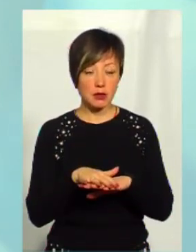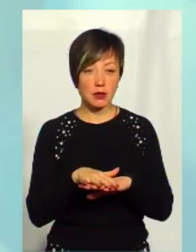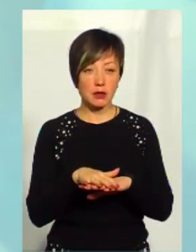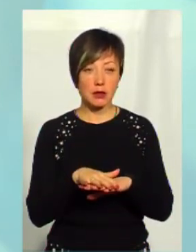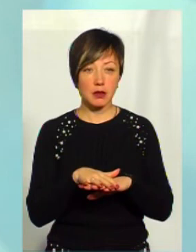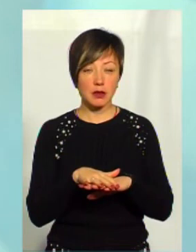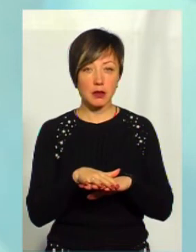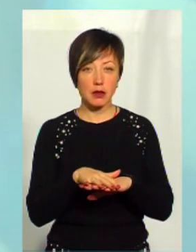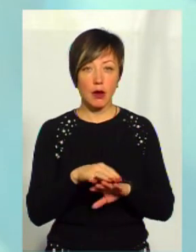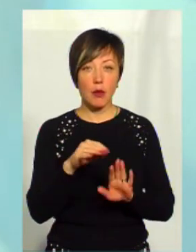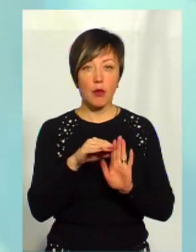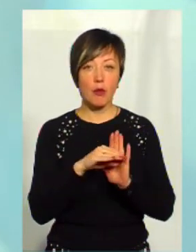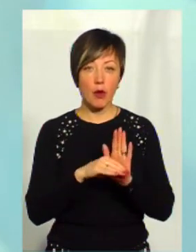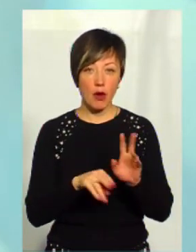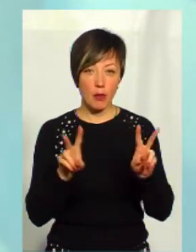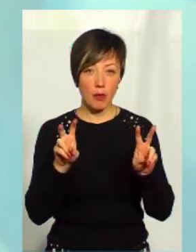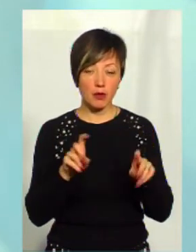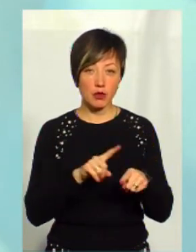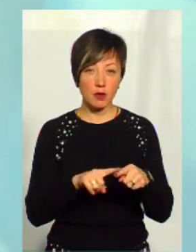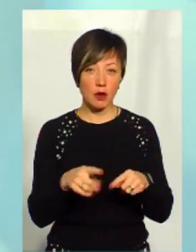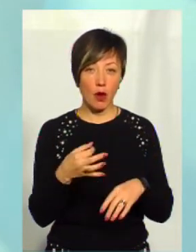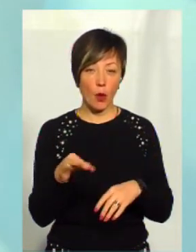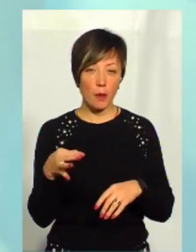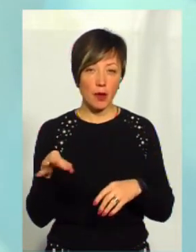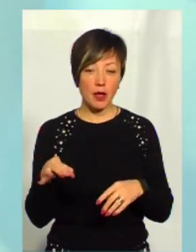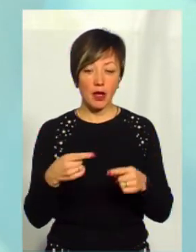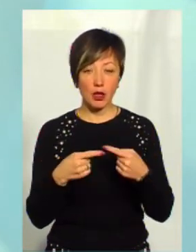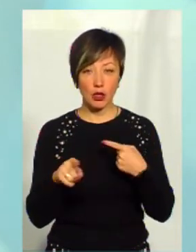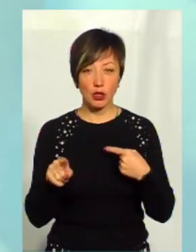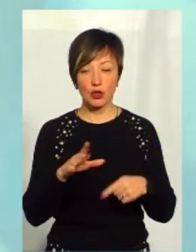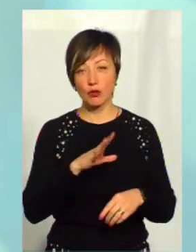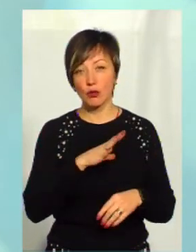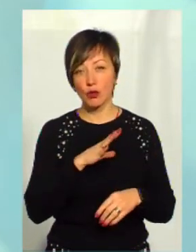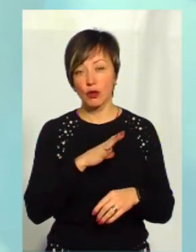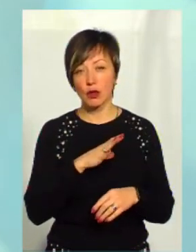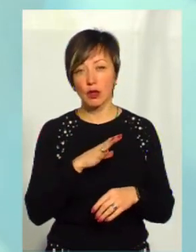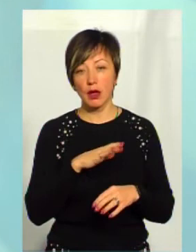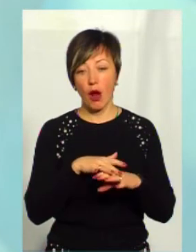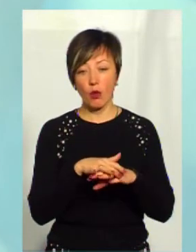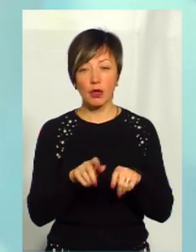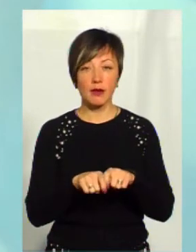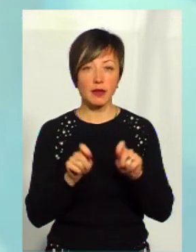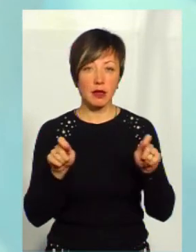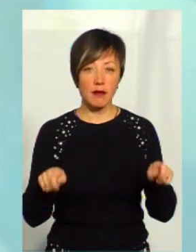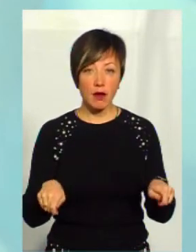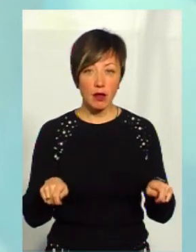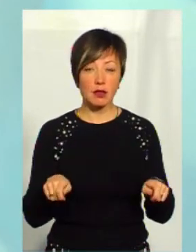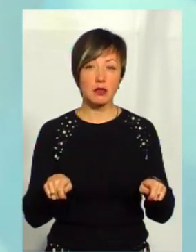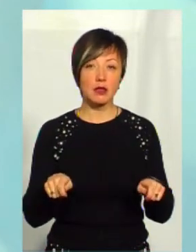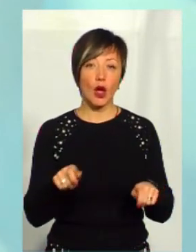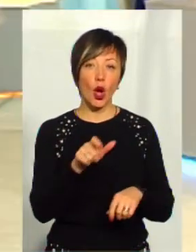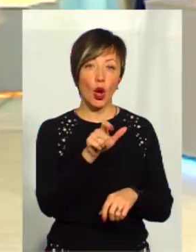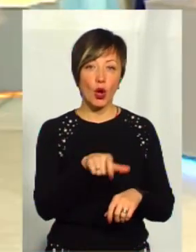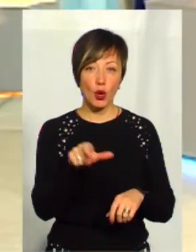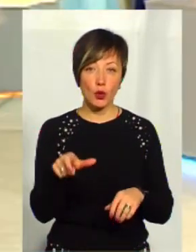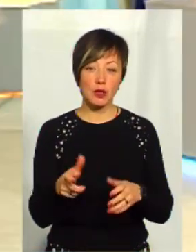по програмам «Швидка копійка». Інші були рахунки, відкривалися відповідно, і люди могли знімати